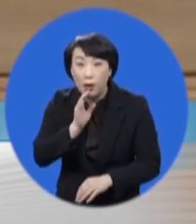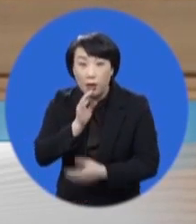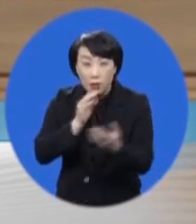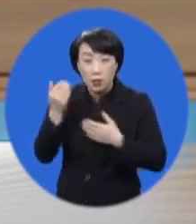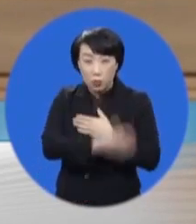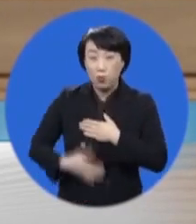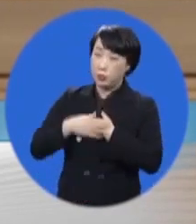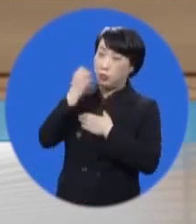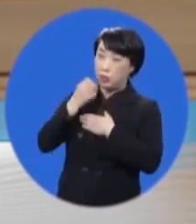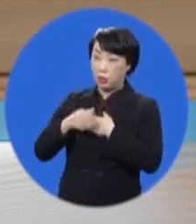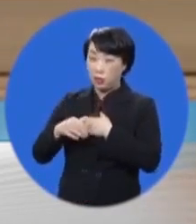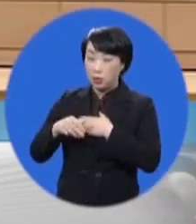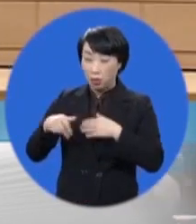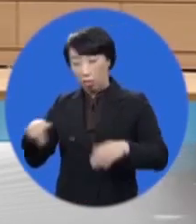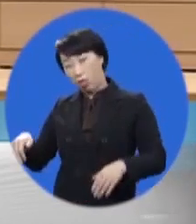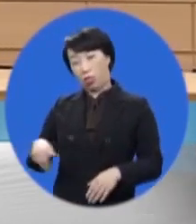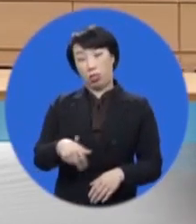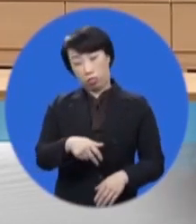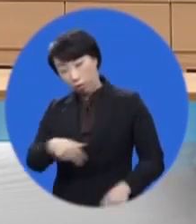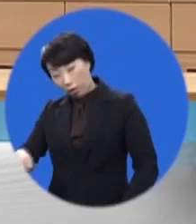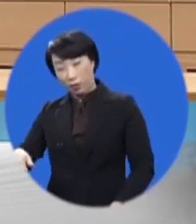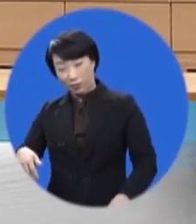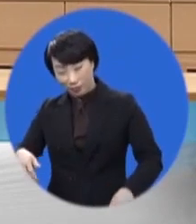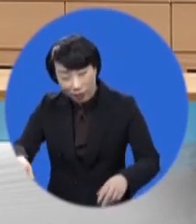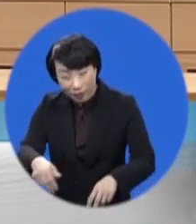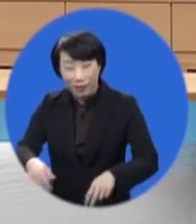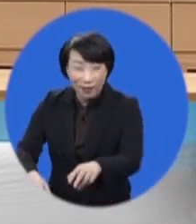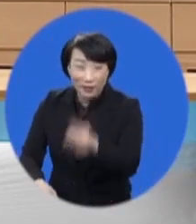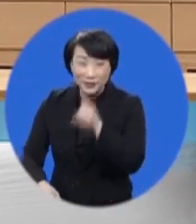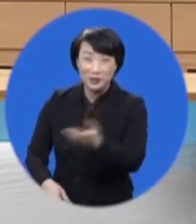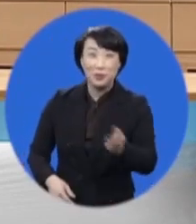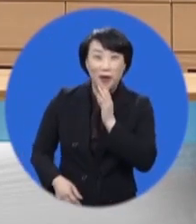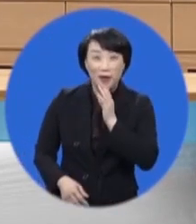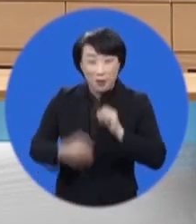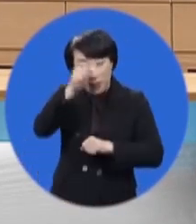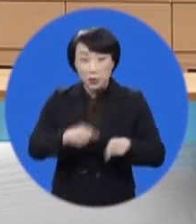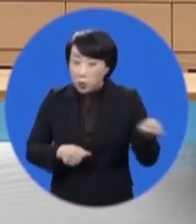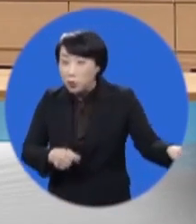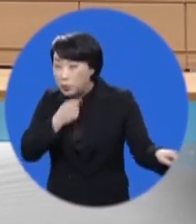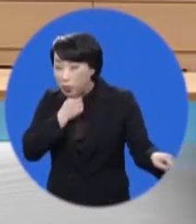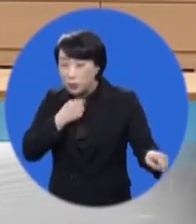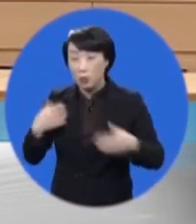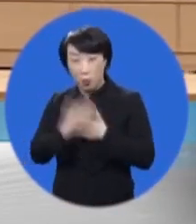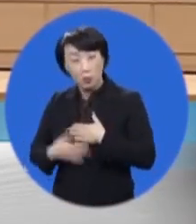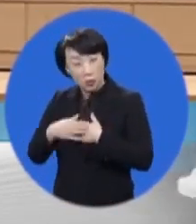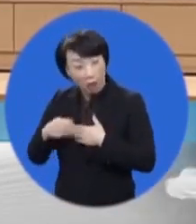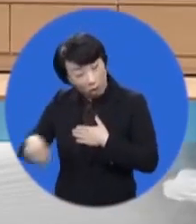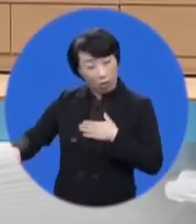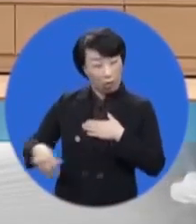이상하게 가고 싶은데 다리가 안 따라갑니다. 안 따라가. 다이는 가고 싶은데 위가 안 따라갑니다.